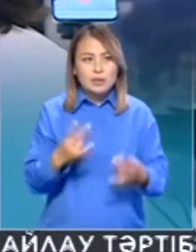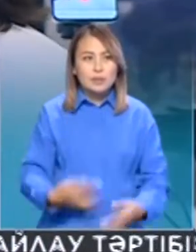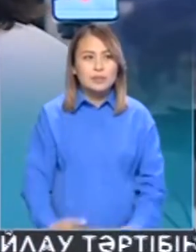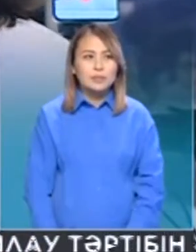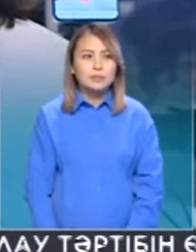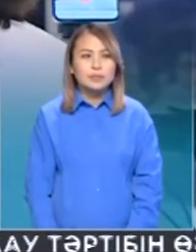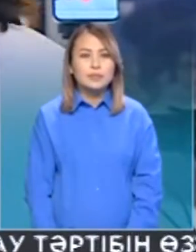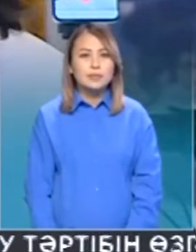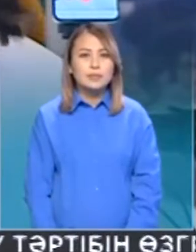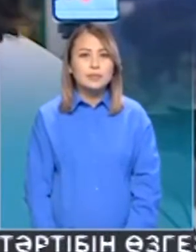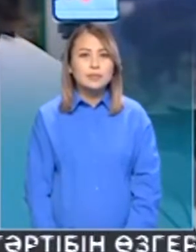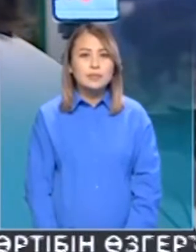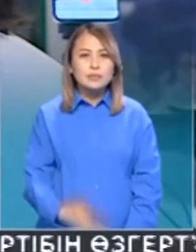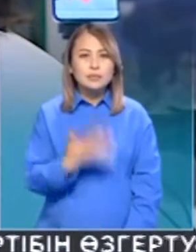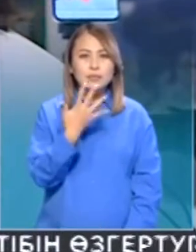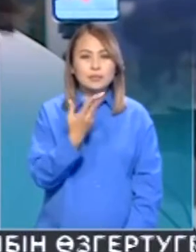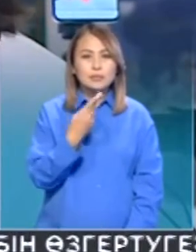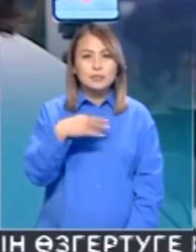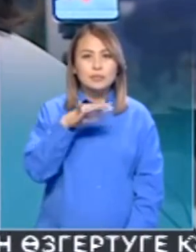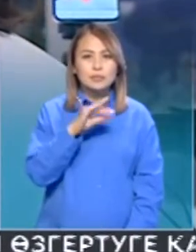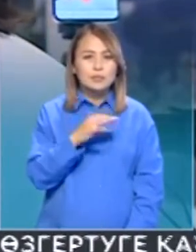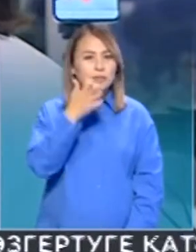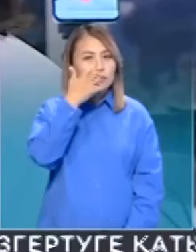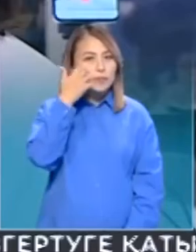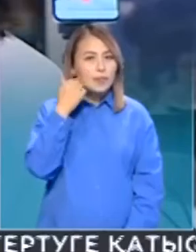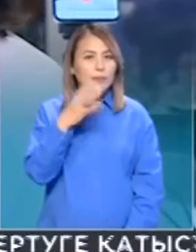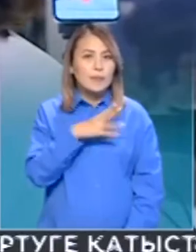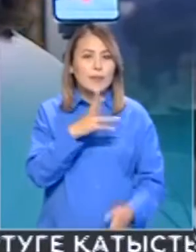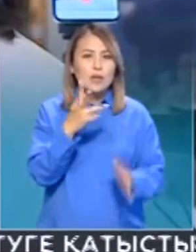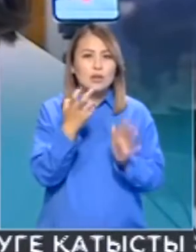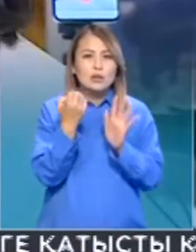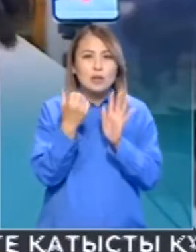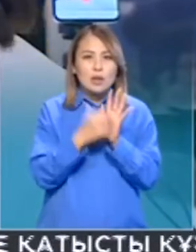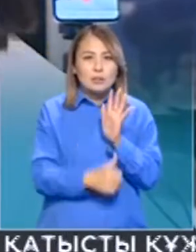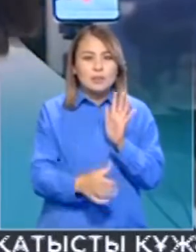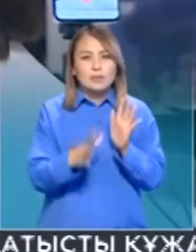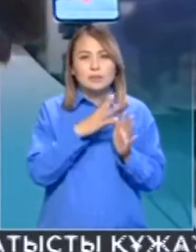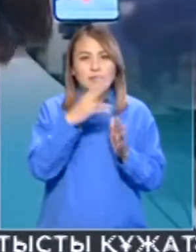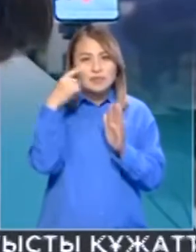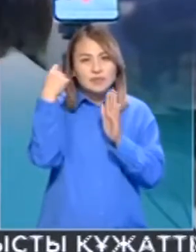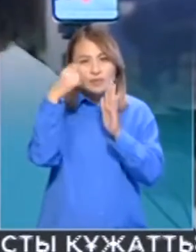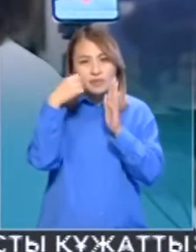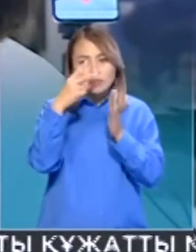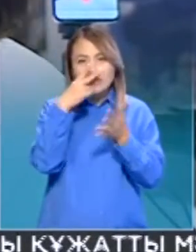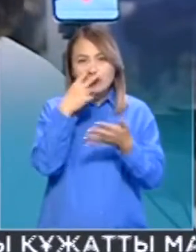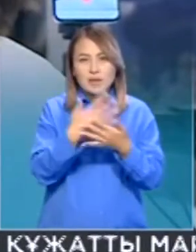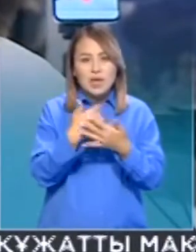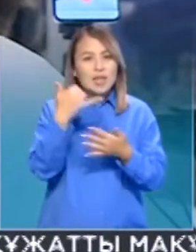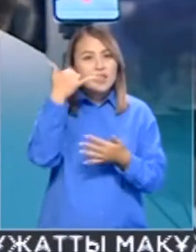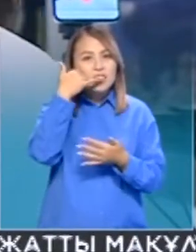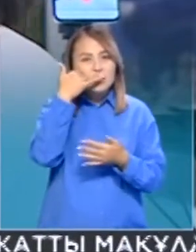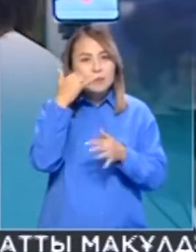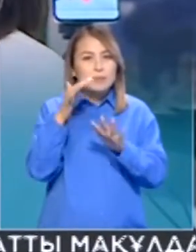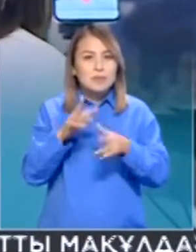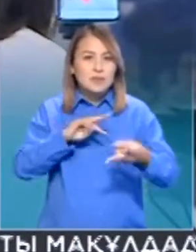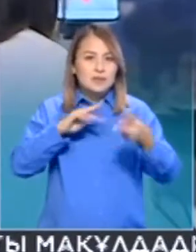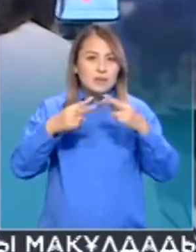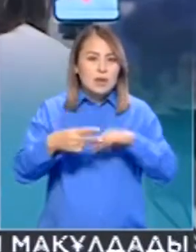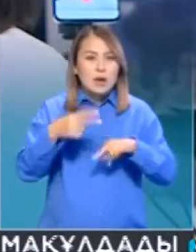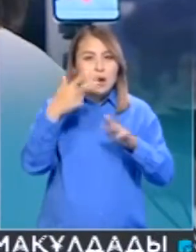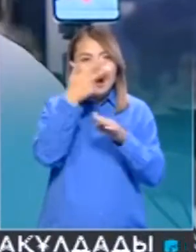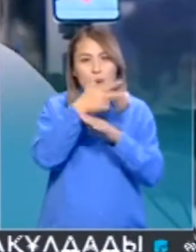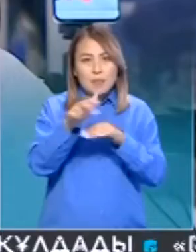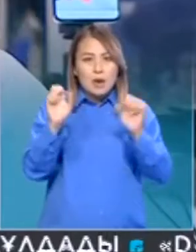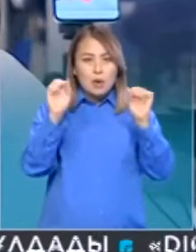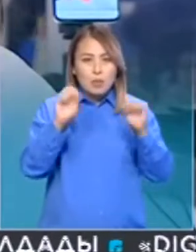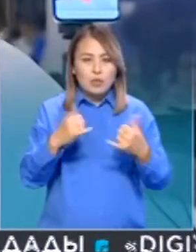Возможность множественного подключения. 5G технологиясы арқылы 360 градуста онлайн бейне жазба түсіру мүмкіндігі. Телефонның орнына кез келген камераны қолдануға